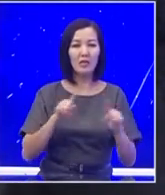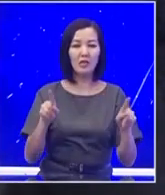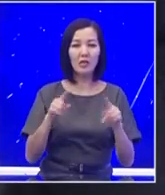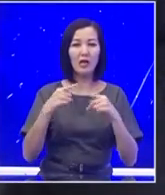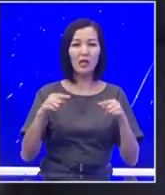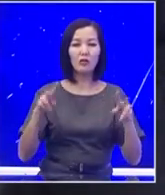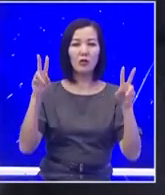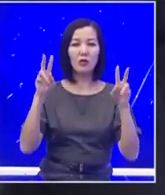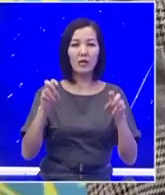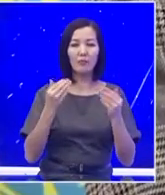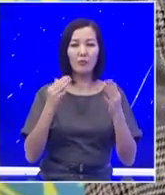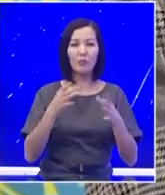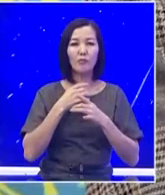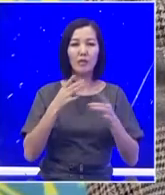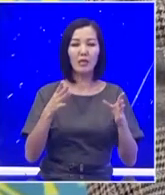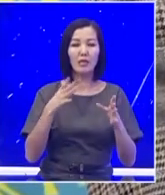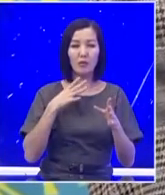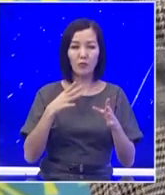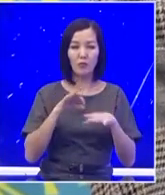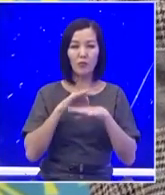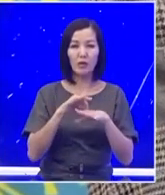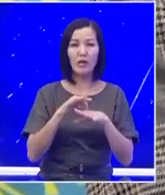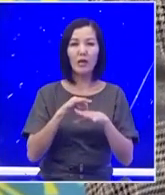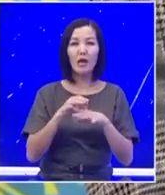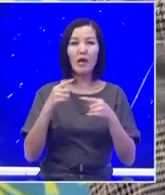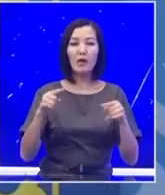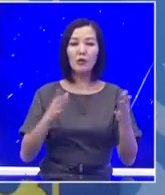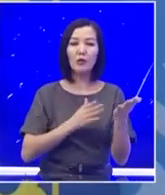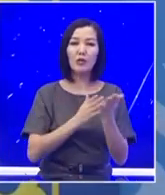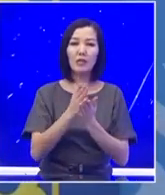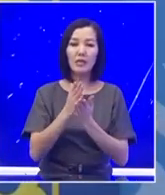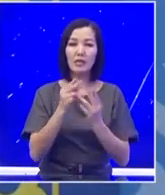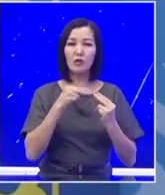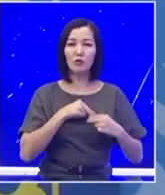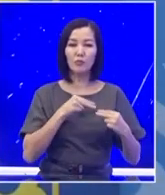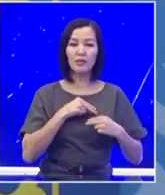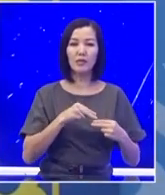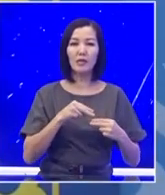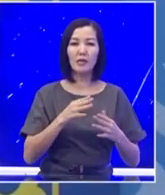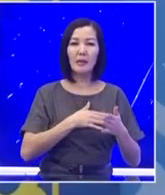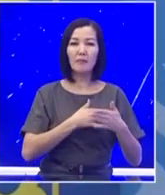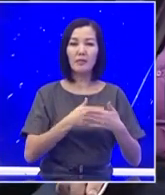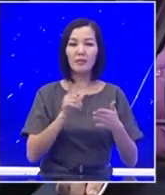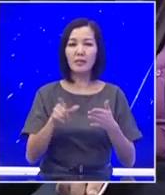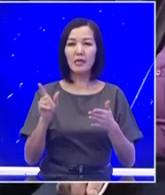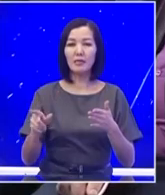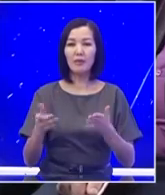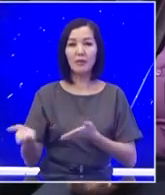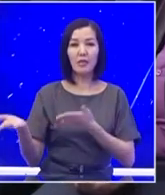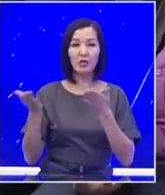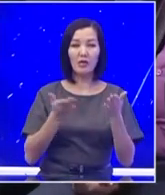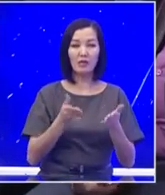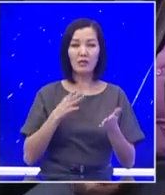мәселелер айтылатын алаңда мерекелік көңіл күйдің лебеседі. Өңірде түрлі сала тұтқасын ұстап жүрген жетісулық белсенді азаматтар арнайы